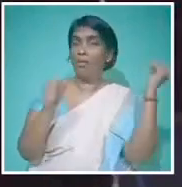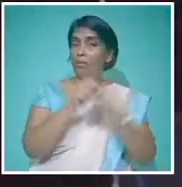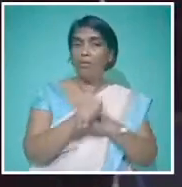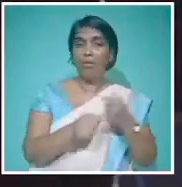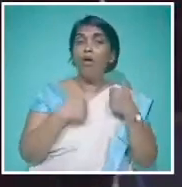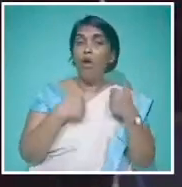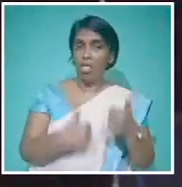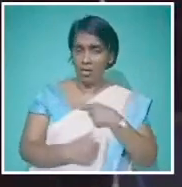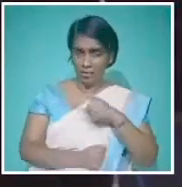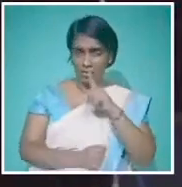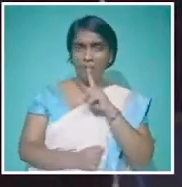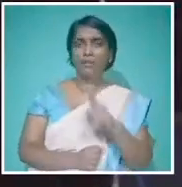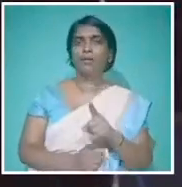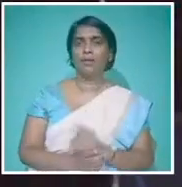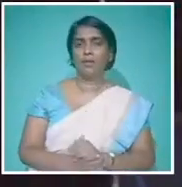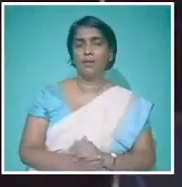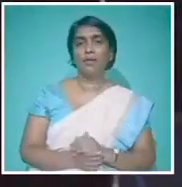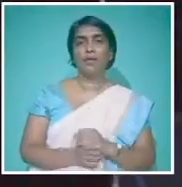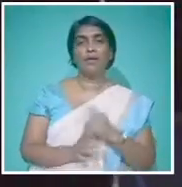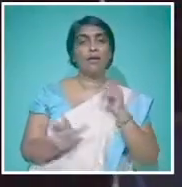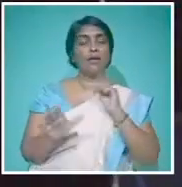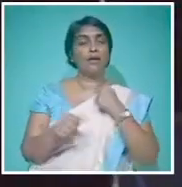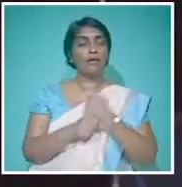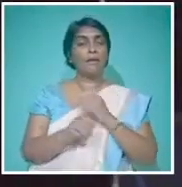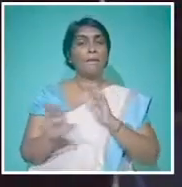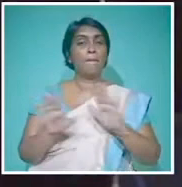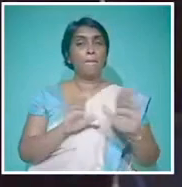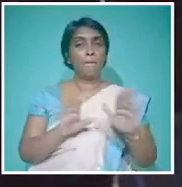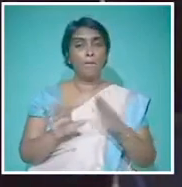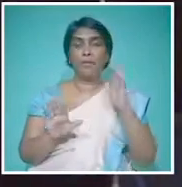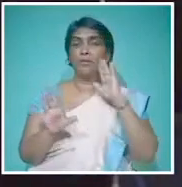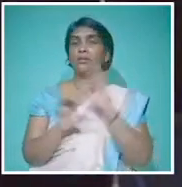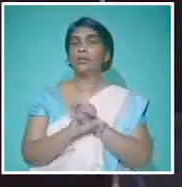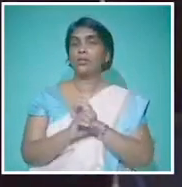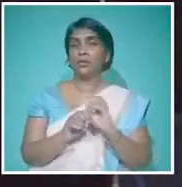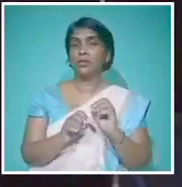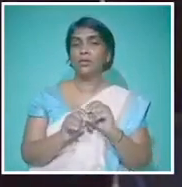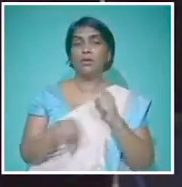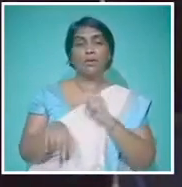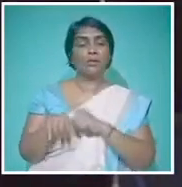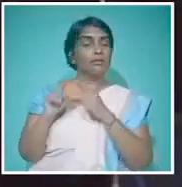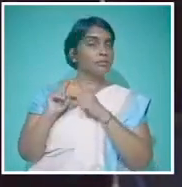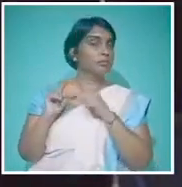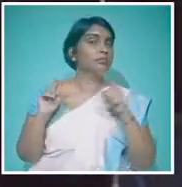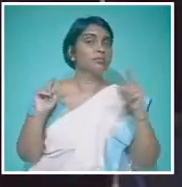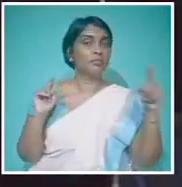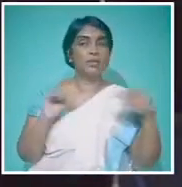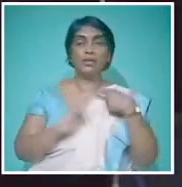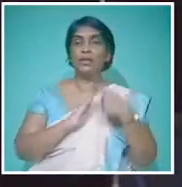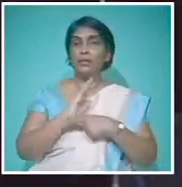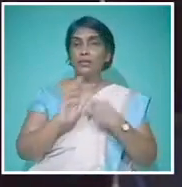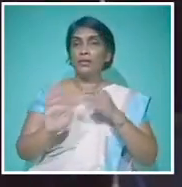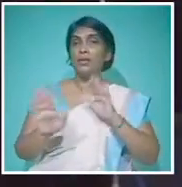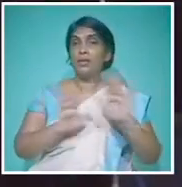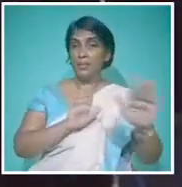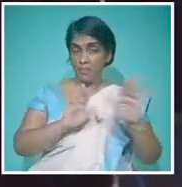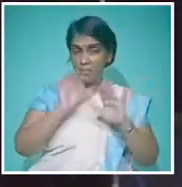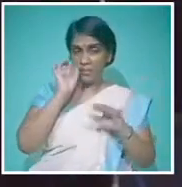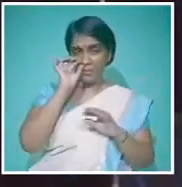දාපික හොඳයි කියලා අපි කියන්නේ රාජ්‍ය පරිපාලන අමාත්‍යංශෙන්ද කොහෙද දාපු නිවේදනේ අහවල් කාලයේ සිට අහවල් කාලය දක්වා ශ්‍රී ලංකාව පාලනය